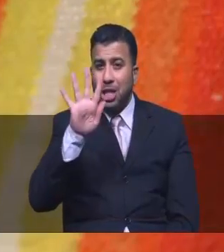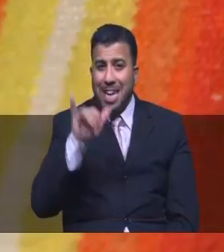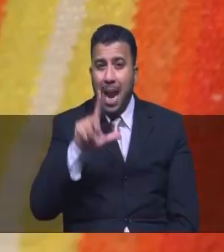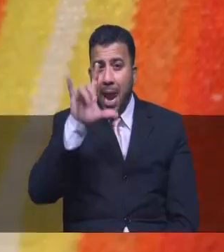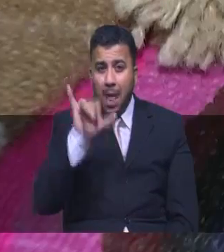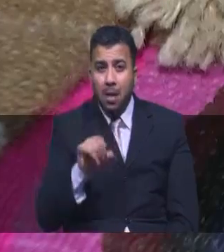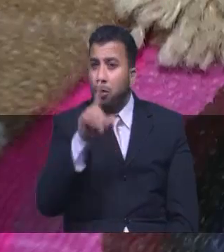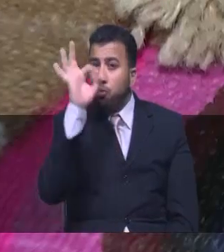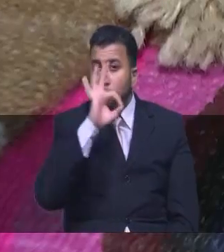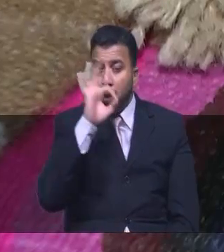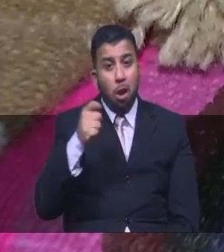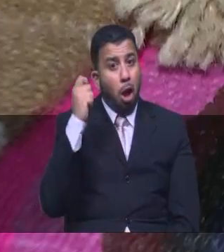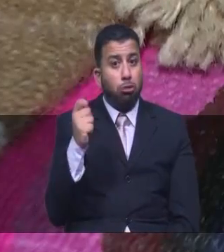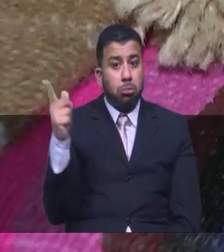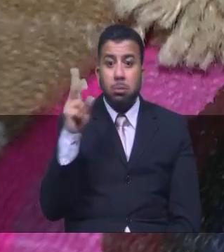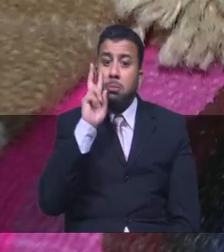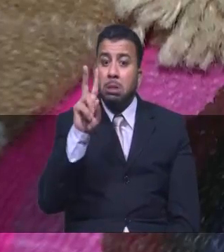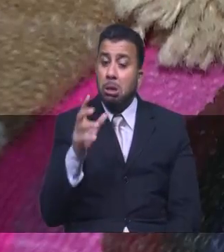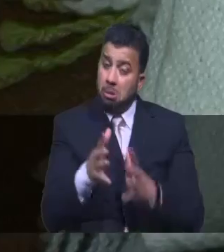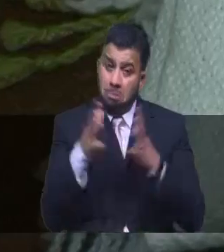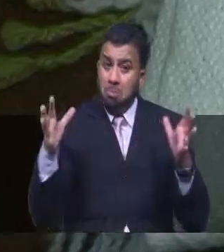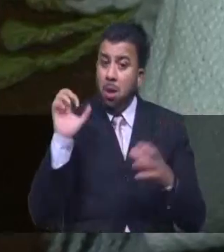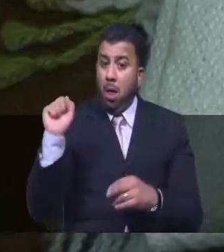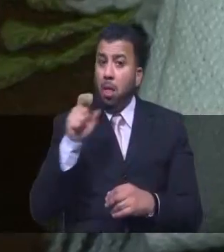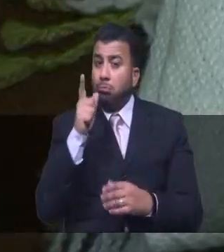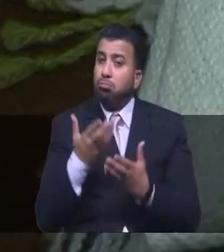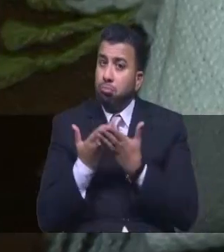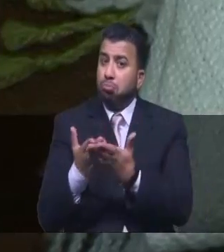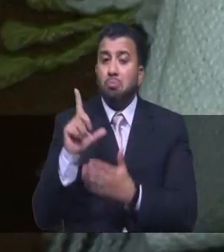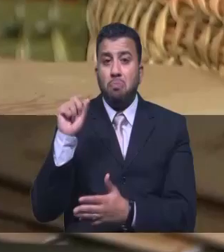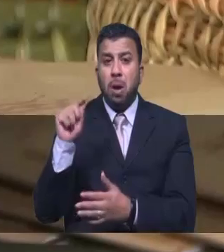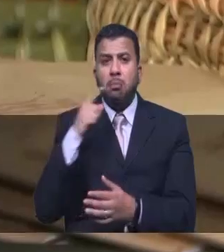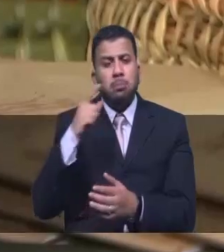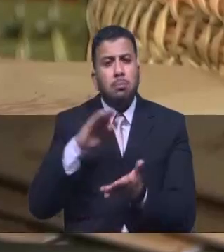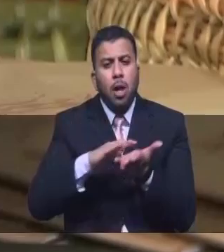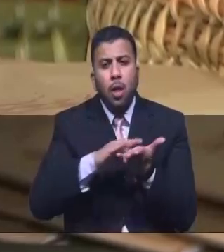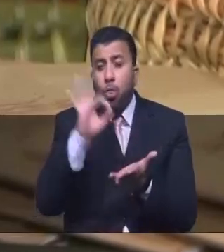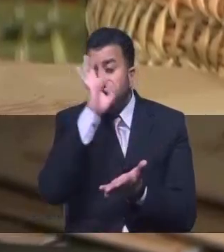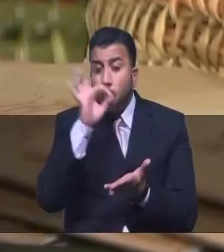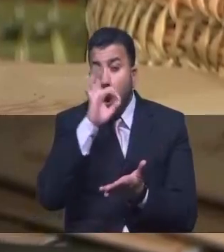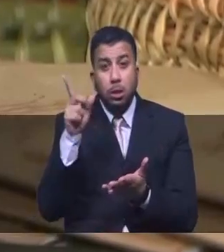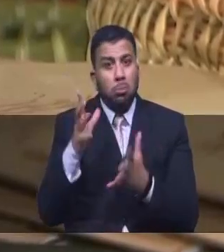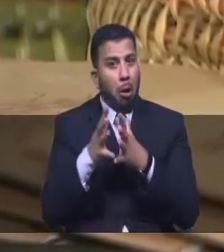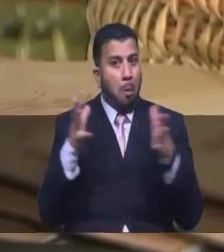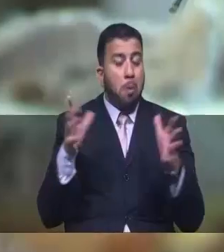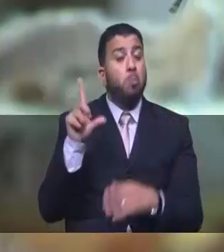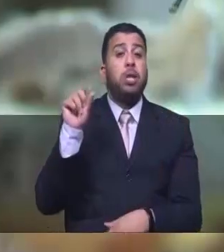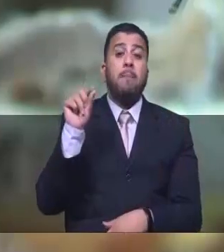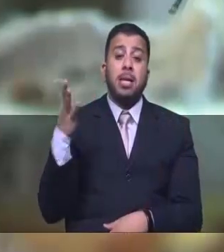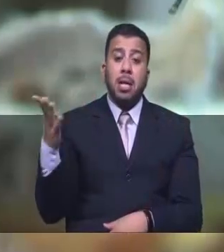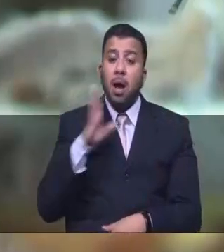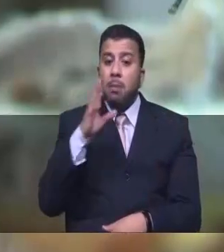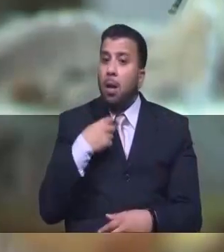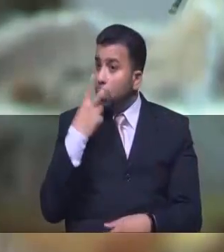لديها تراث عريق وتجربة غنية تستحق التقدير، فرصيدها في التراث كبير ومتميز